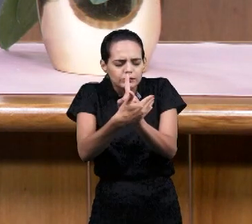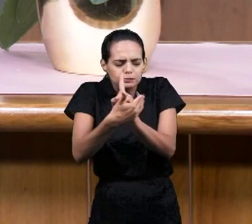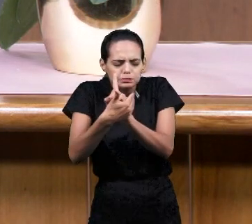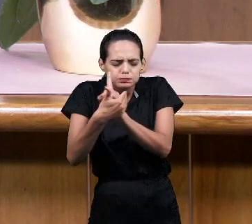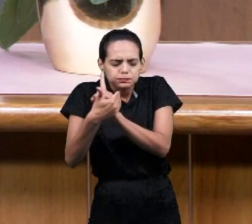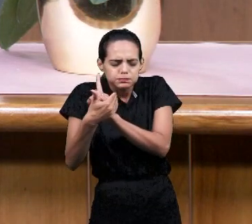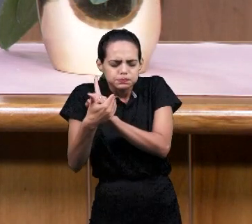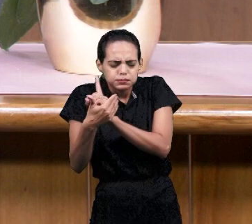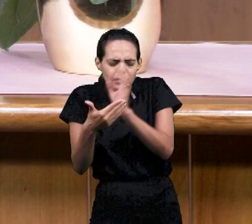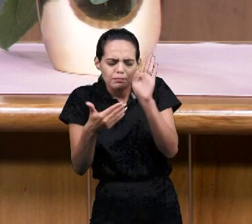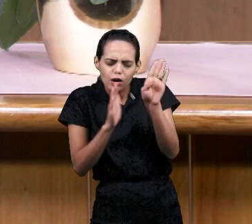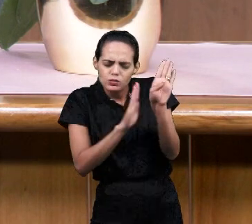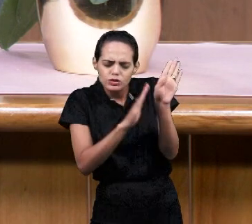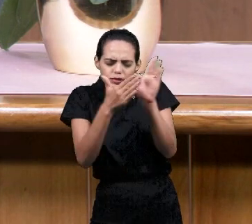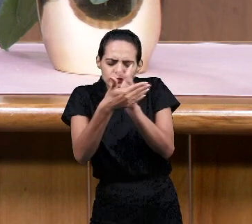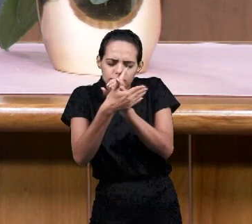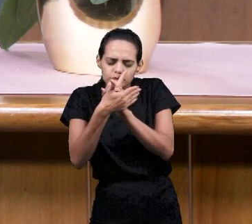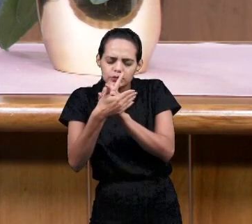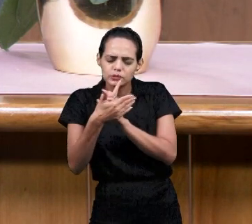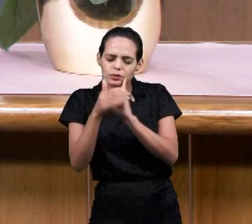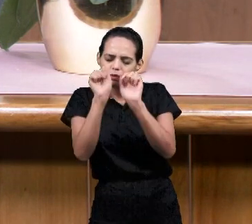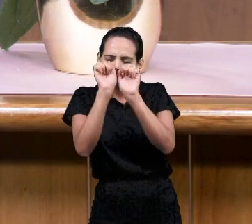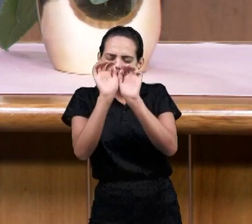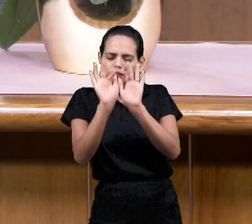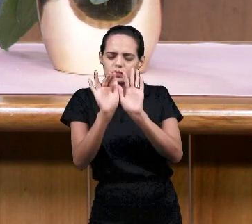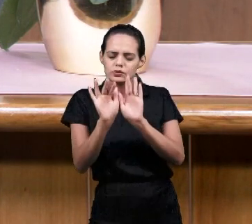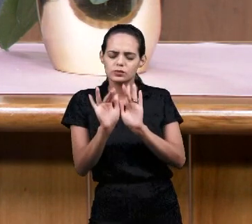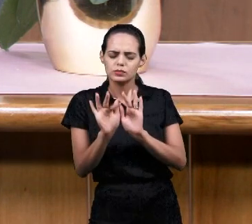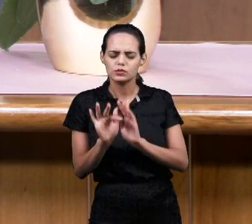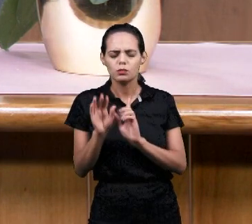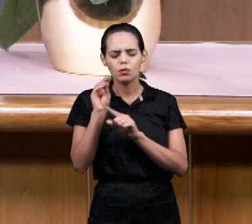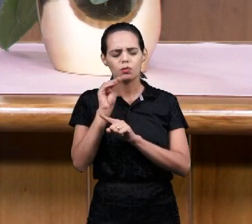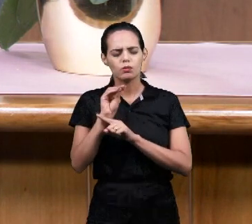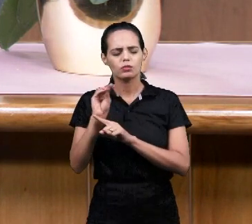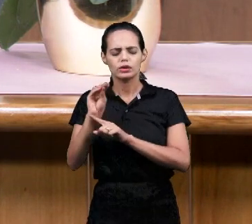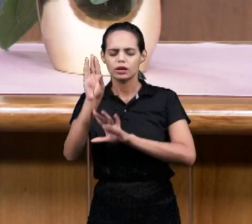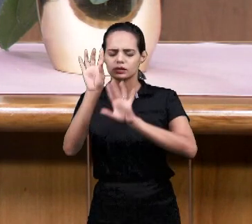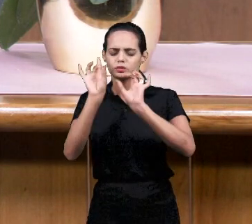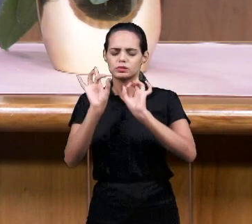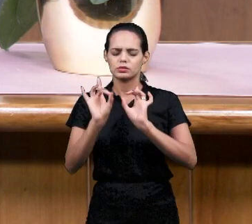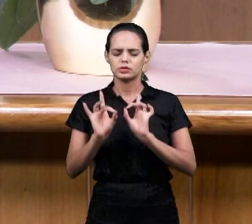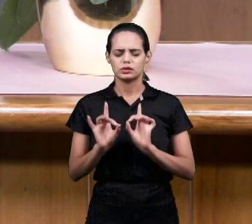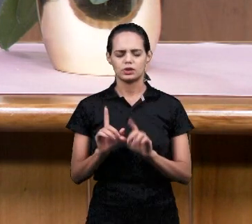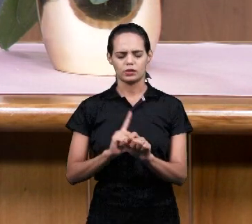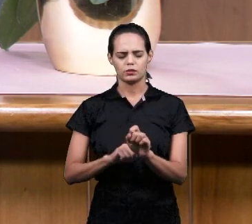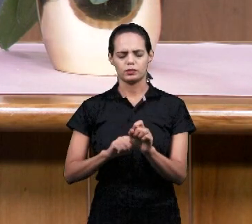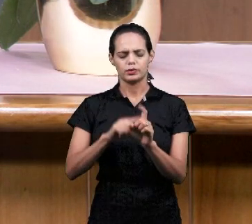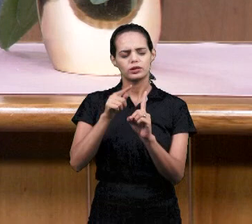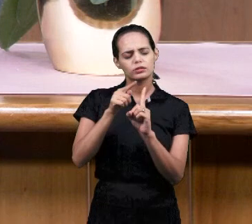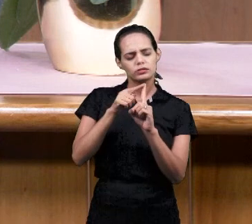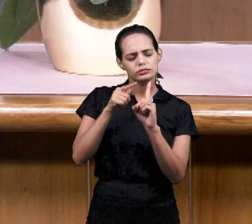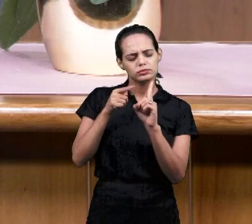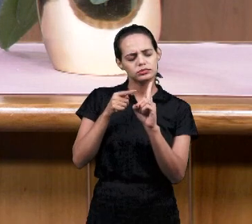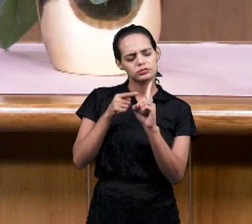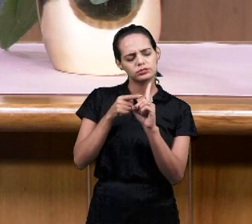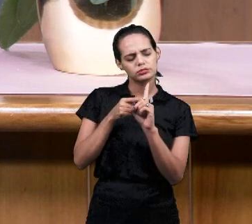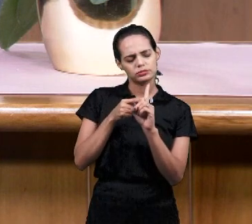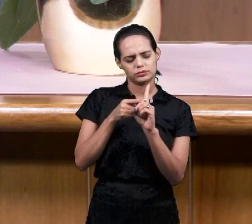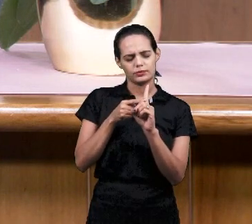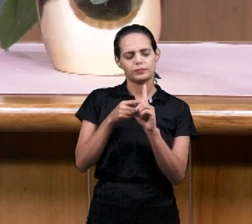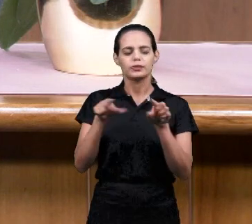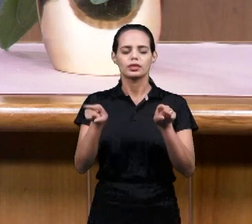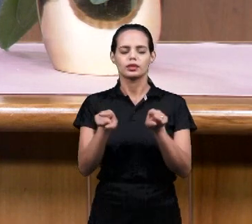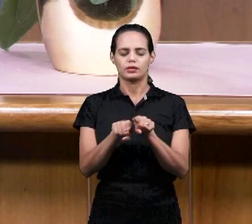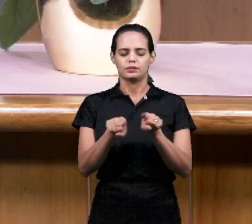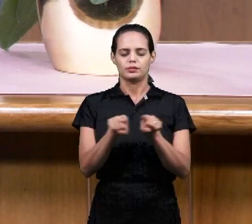donnant bénédiction d'un soin tout spécial à nos sœurs pendant la période de grossesse. Nous prions aussi pour les professeurs, afin